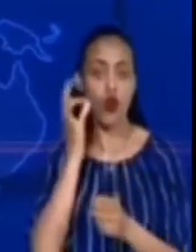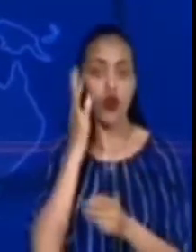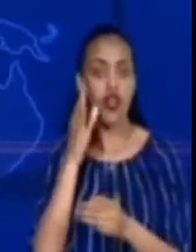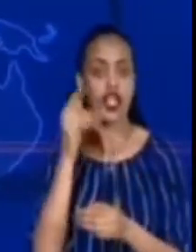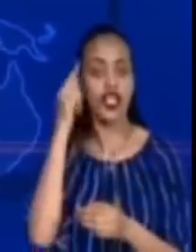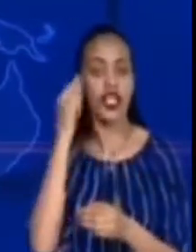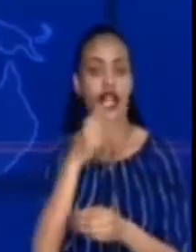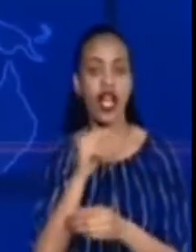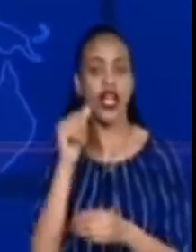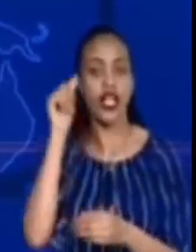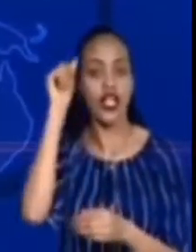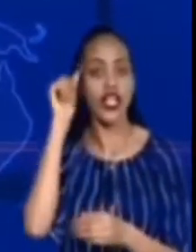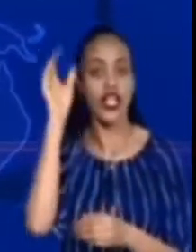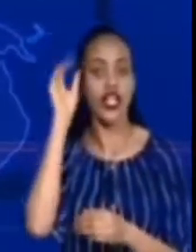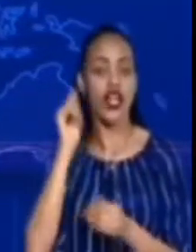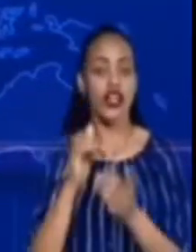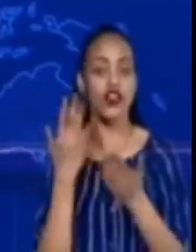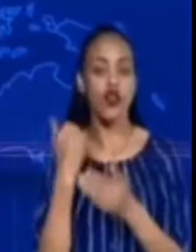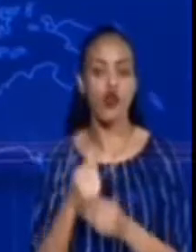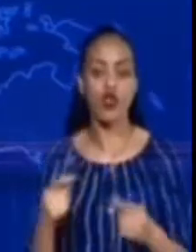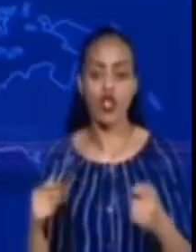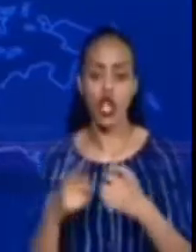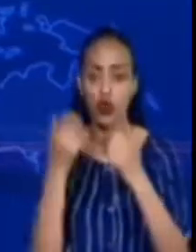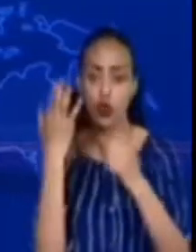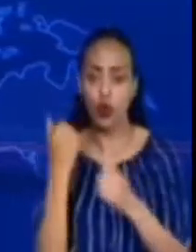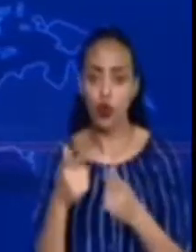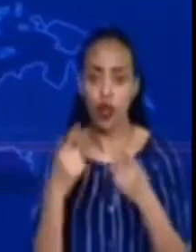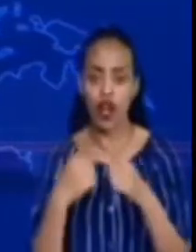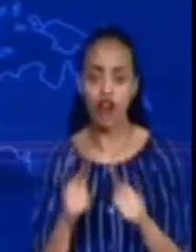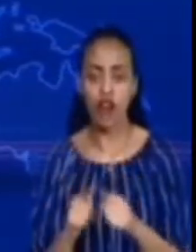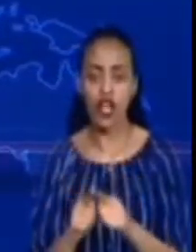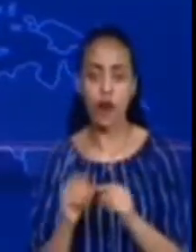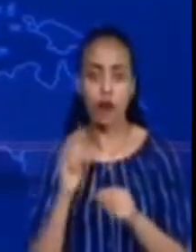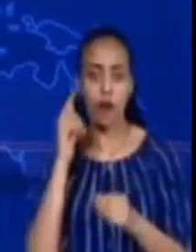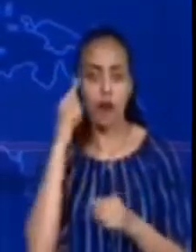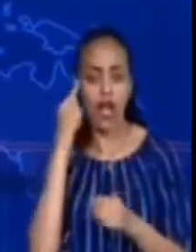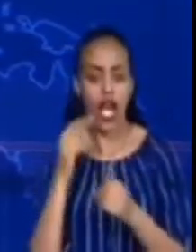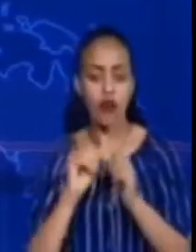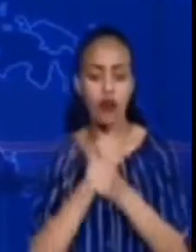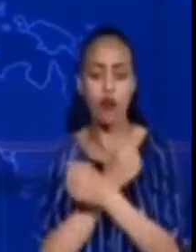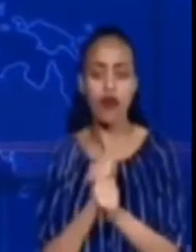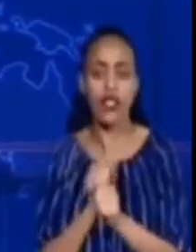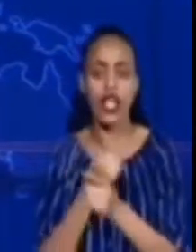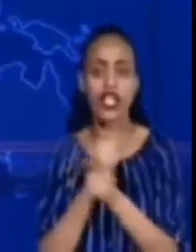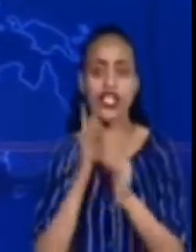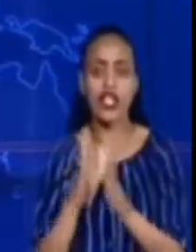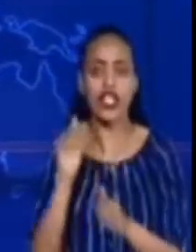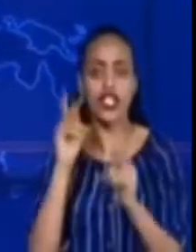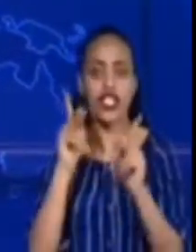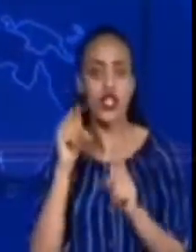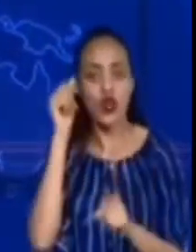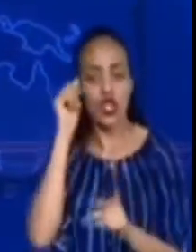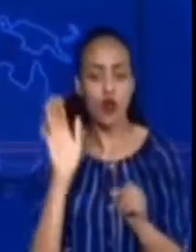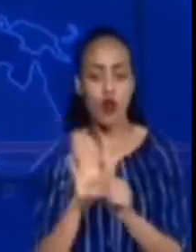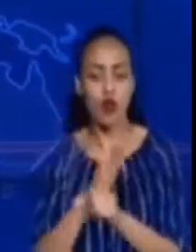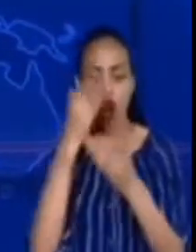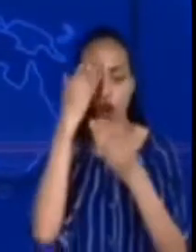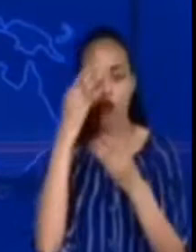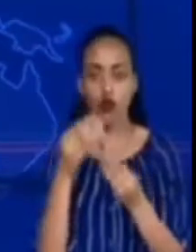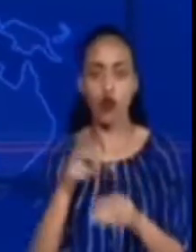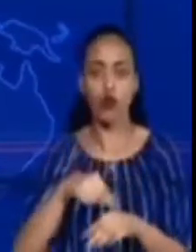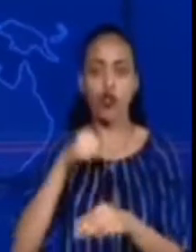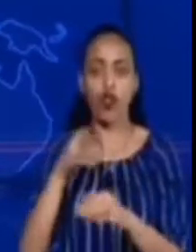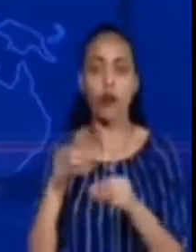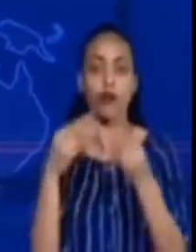አለ ቀይ ፓንት ሲያይ ብሎ ስለሚጮህ እንዲጮህ እፈልጋለሁ እኔን ሲያይ ብሎ ማለት ነው የለመነ